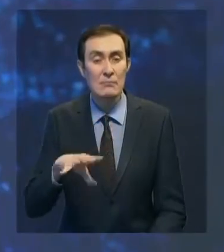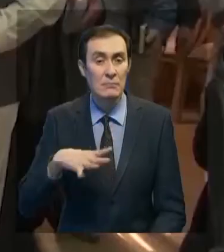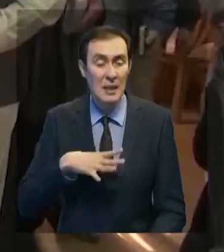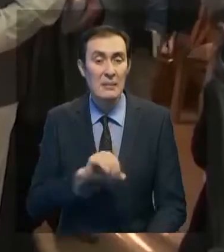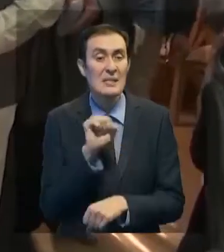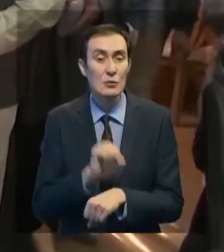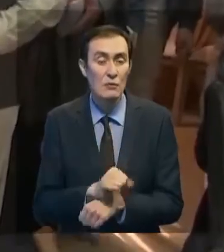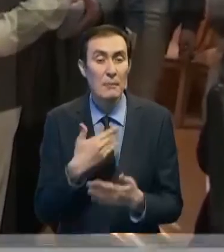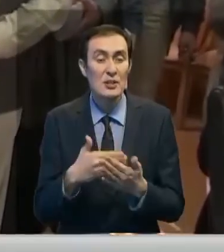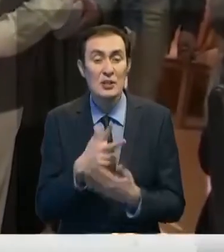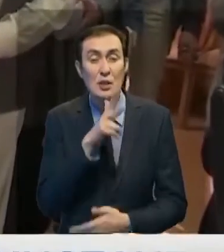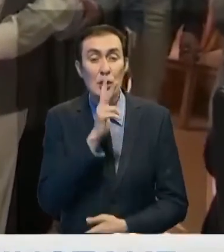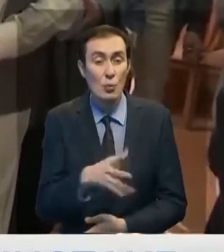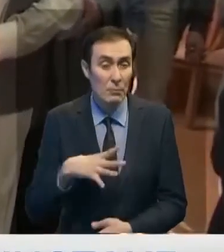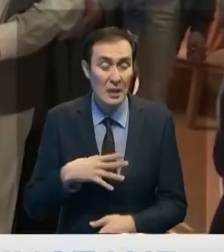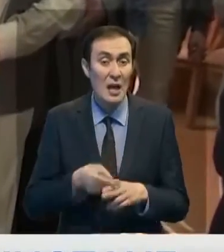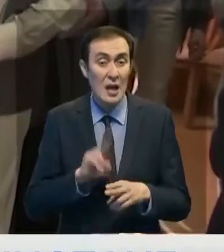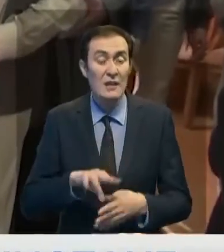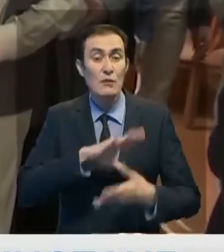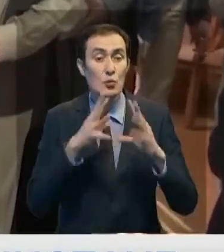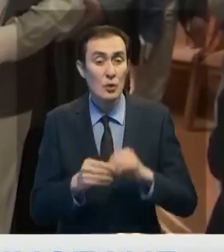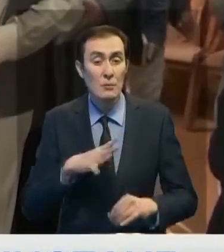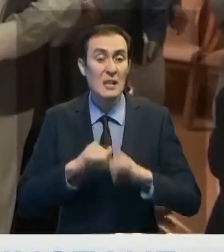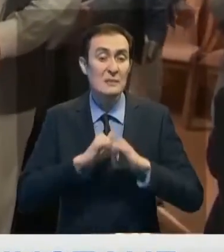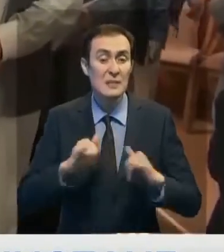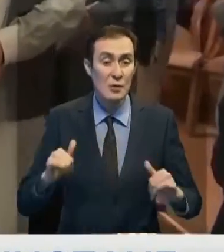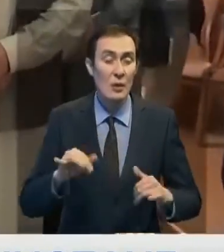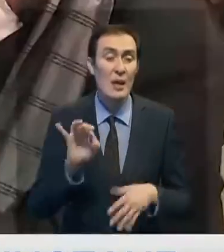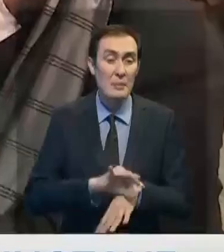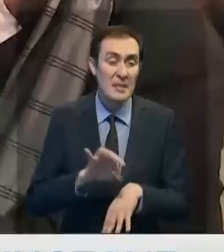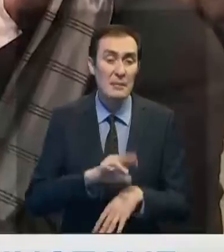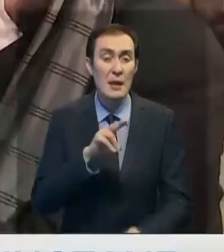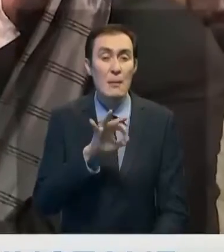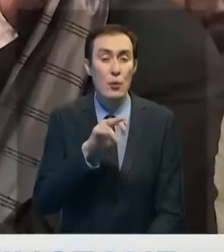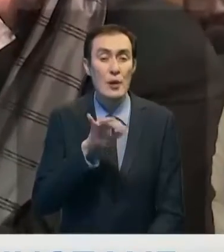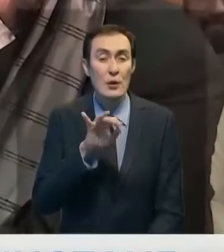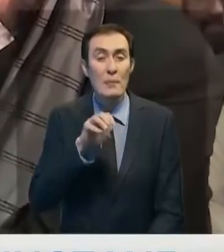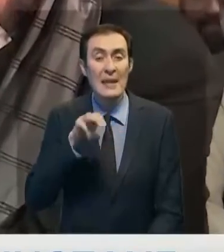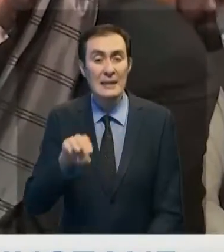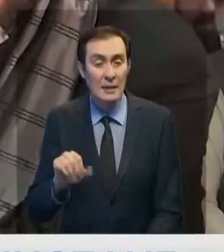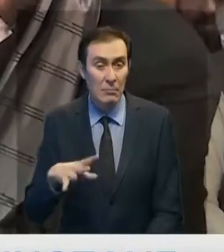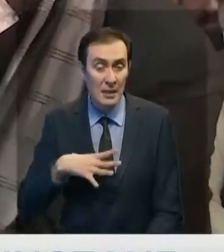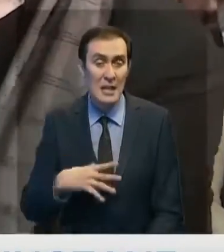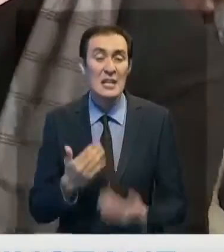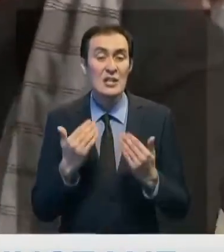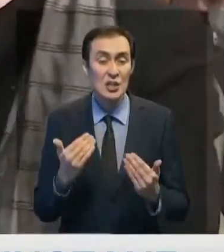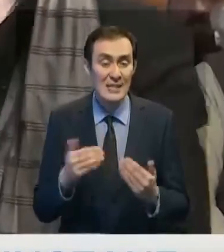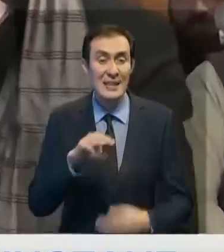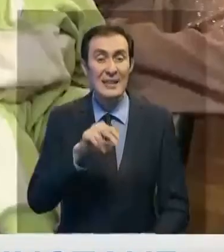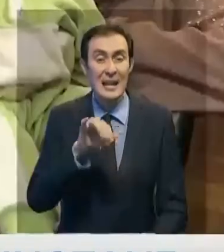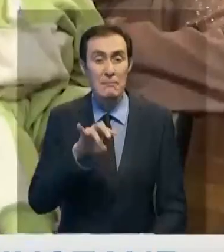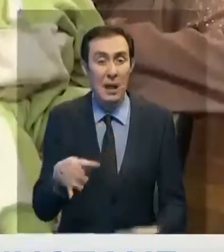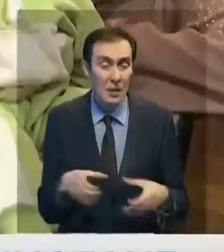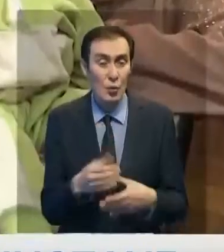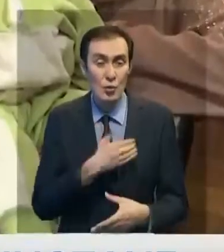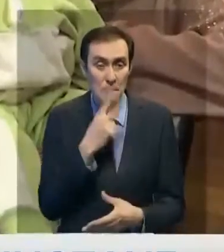была приостановлена почти на 3 года. Это, в свою очередь, привело к распространению эпидемии полиомиелита. Сейчас же